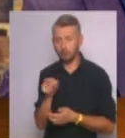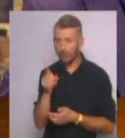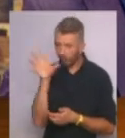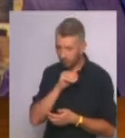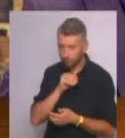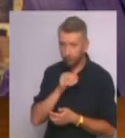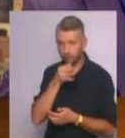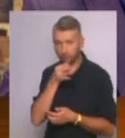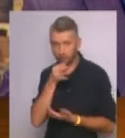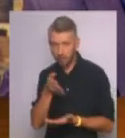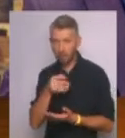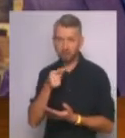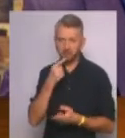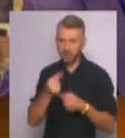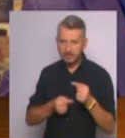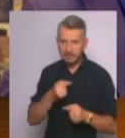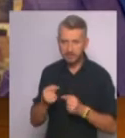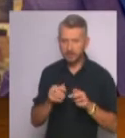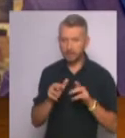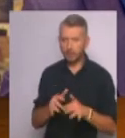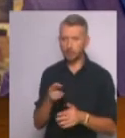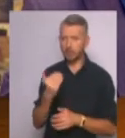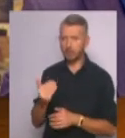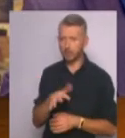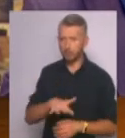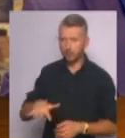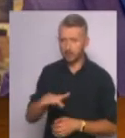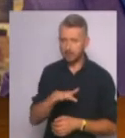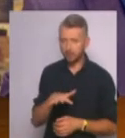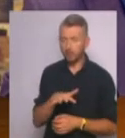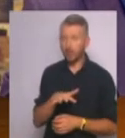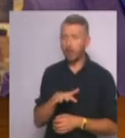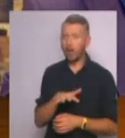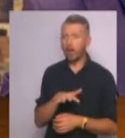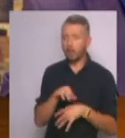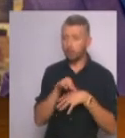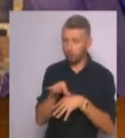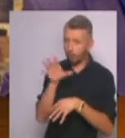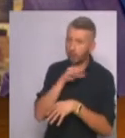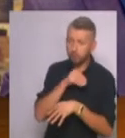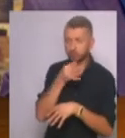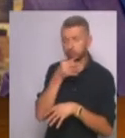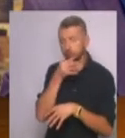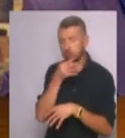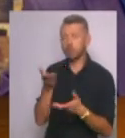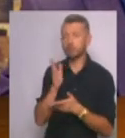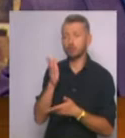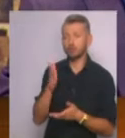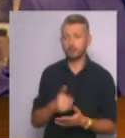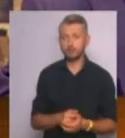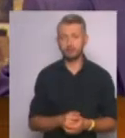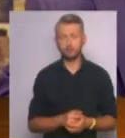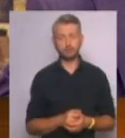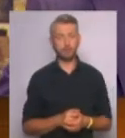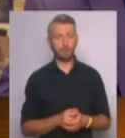це традиційні заходи для вашого масиву. Чи встигли провести і які ще будуть, можливо? Прошу.